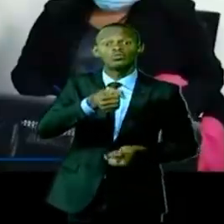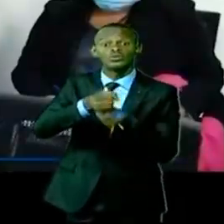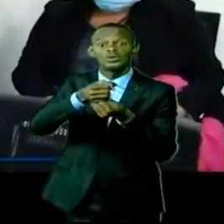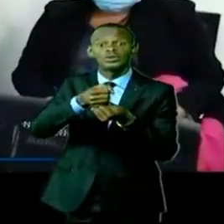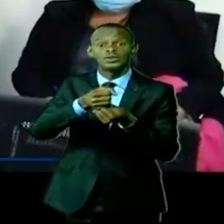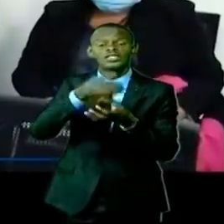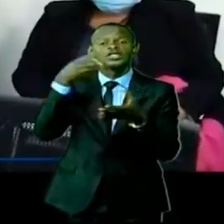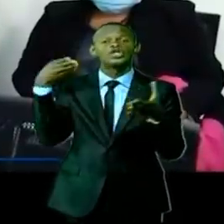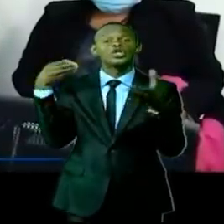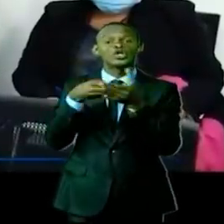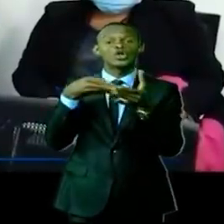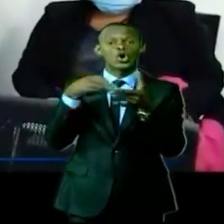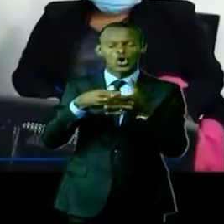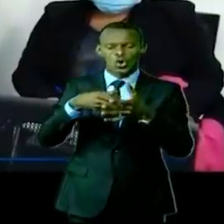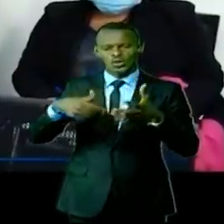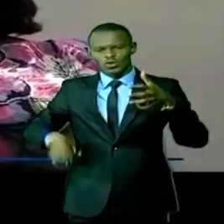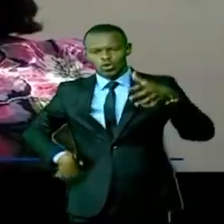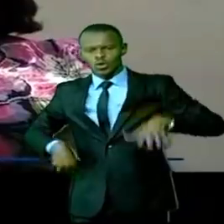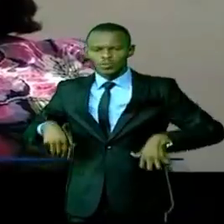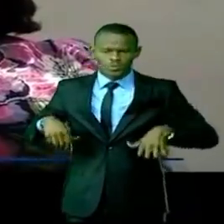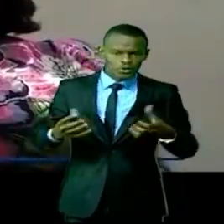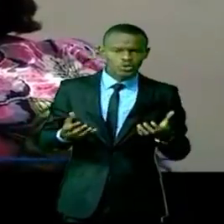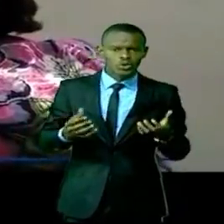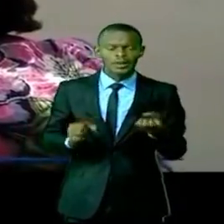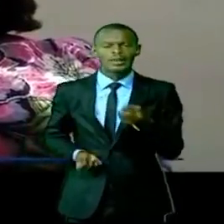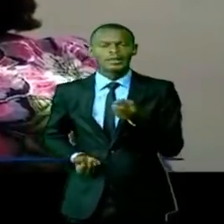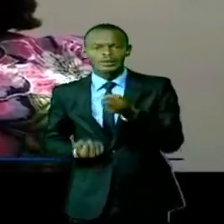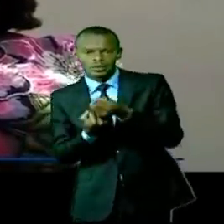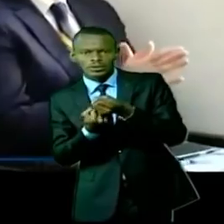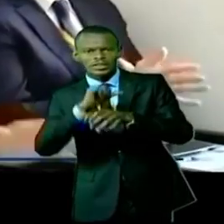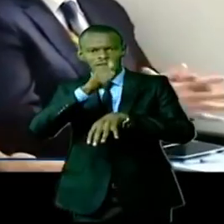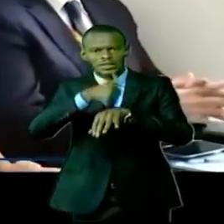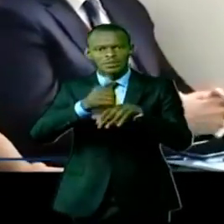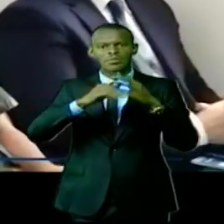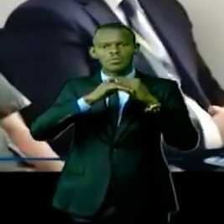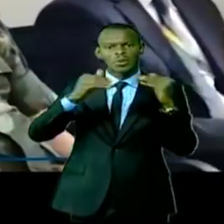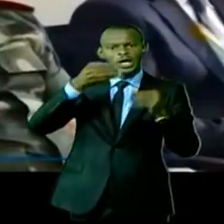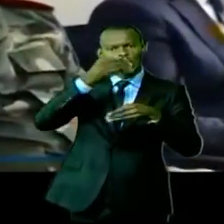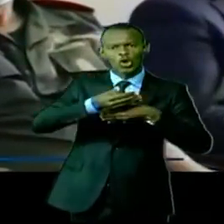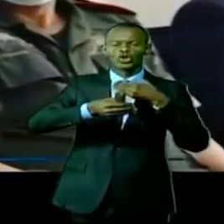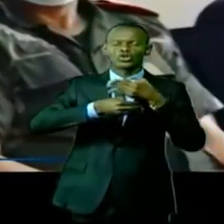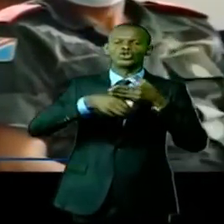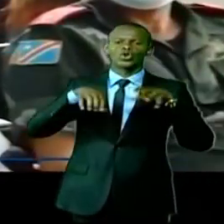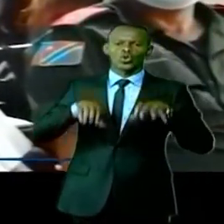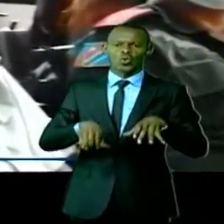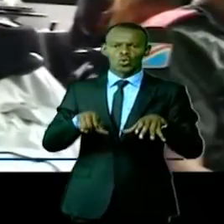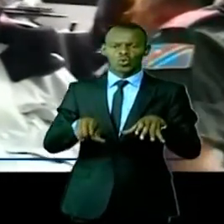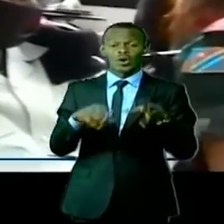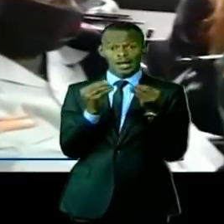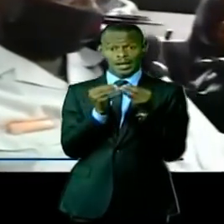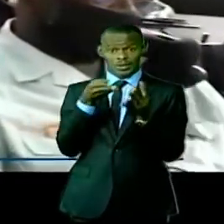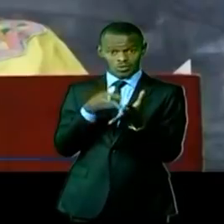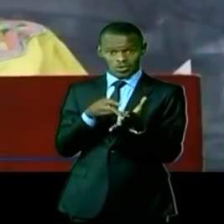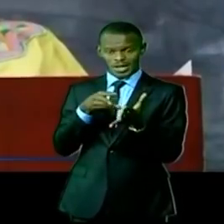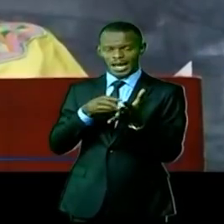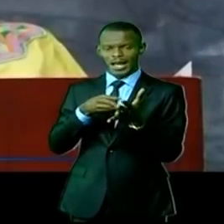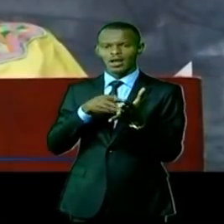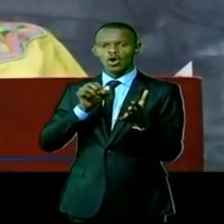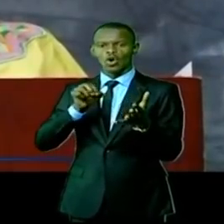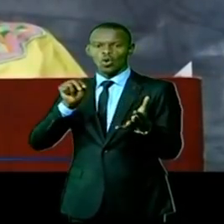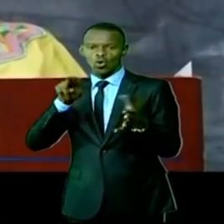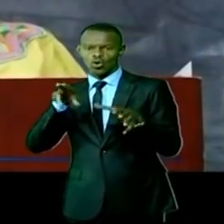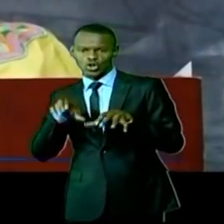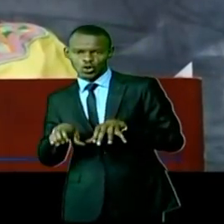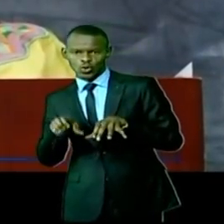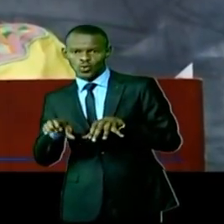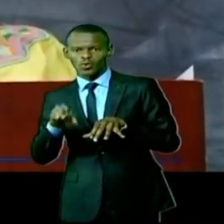et collecte des données sur la consolidation de la paix et la reconstruction en RDC. La patronne de la MONUSCO, Bintou Keïta, a